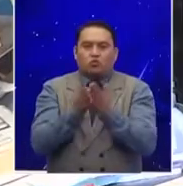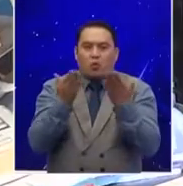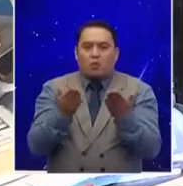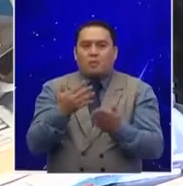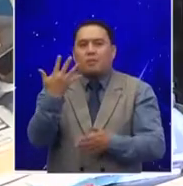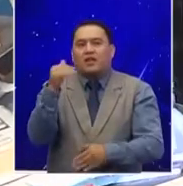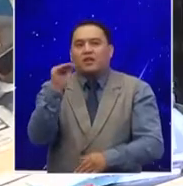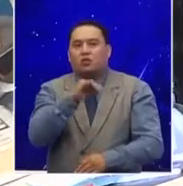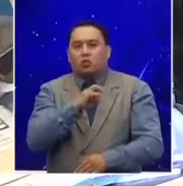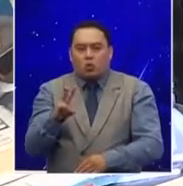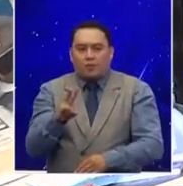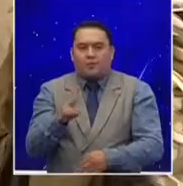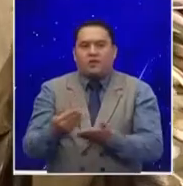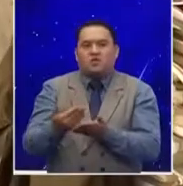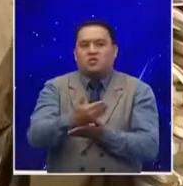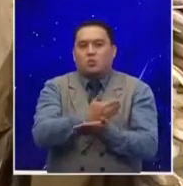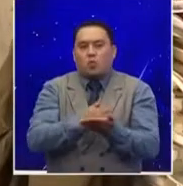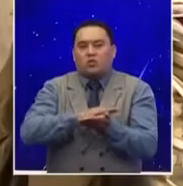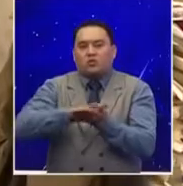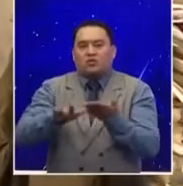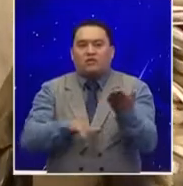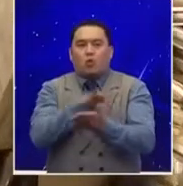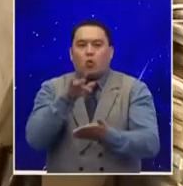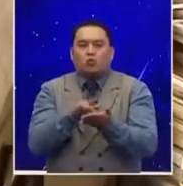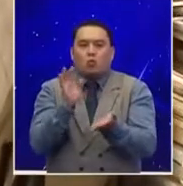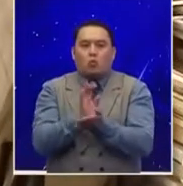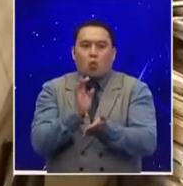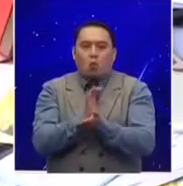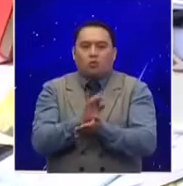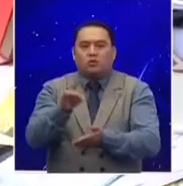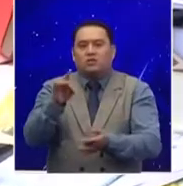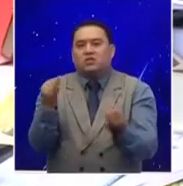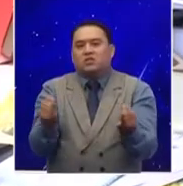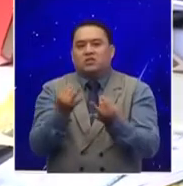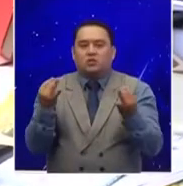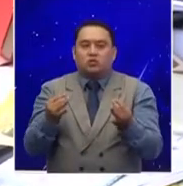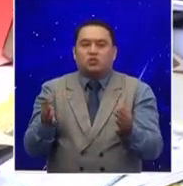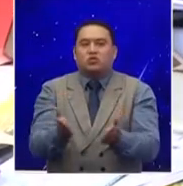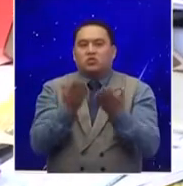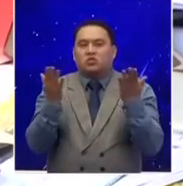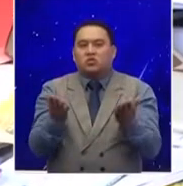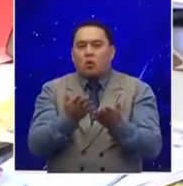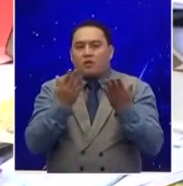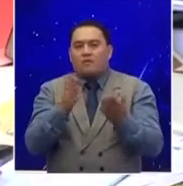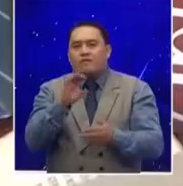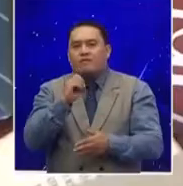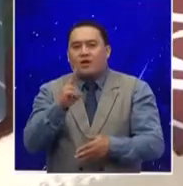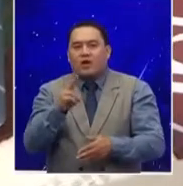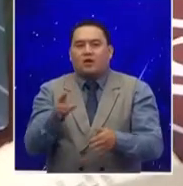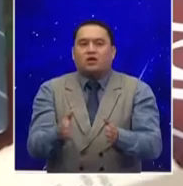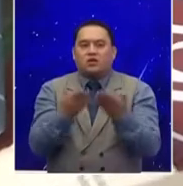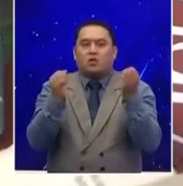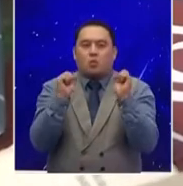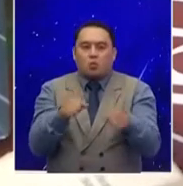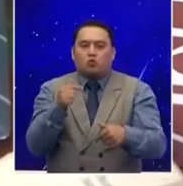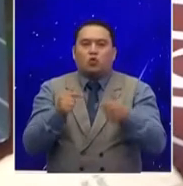свыше 5 тонн. Сбор макулатуры поможет очистить город от мусора и вернуть былой интерес к чтению. Ведь даже в век технологий книги вполне могут